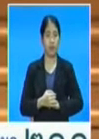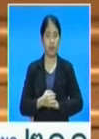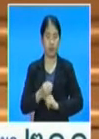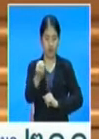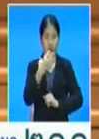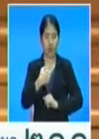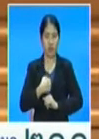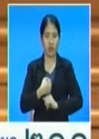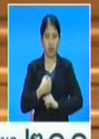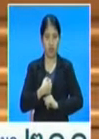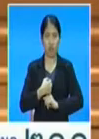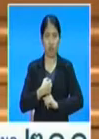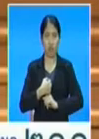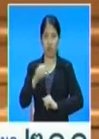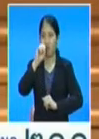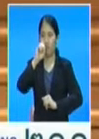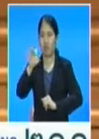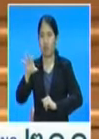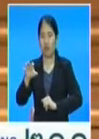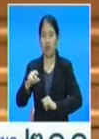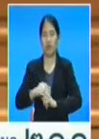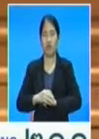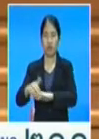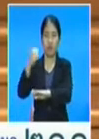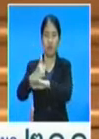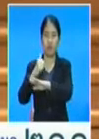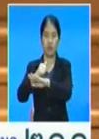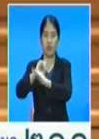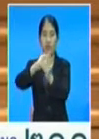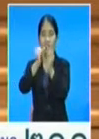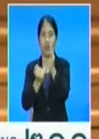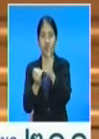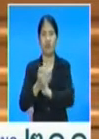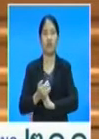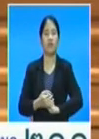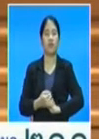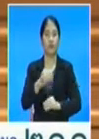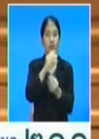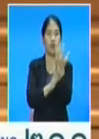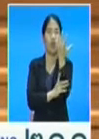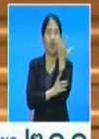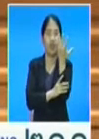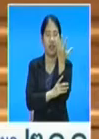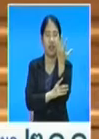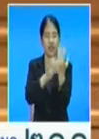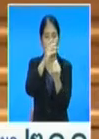หน่อยเนี่ยต้นไม้ที่หน้าวัดเนี่ยแนวถนนเนี่ยตัดโกรนหมดเลย